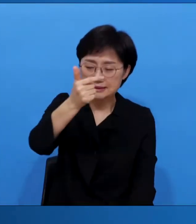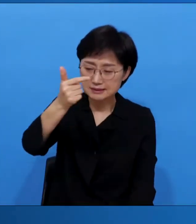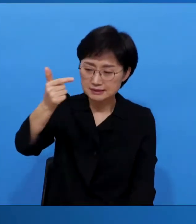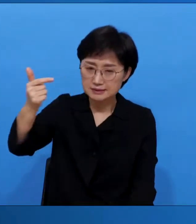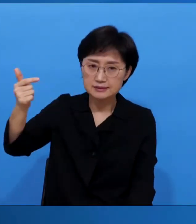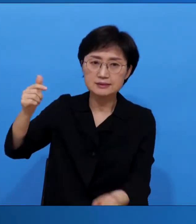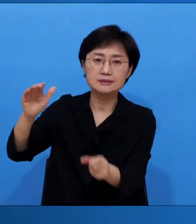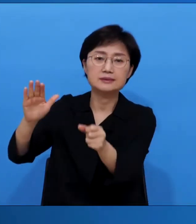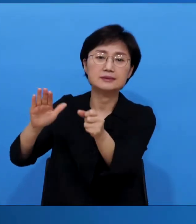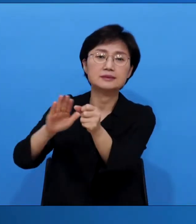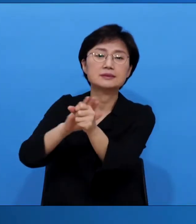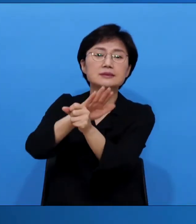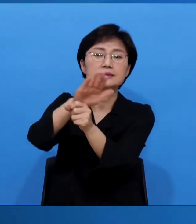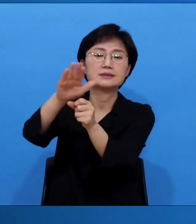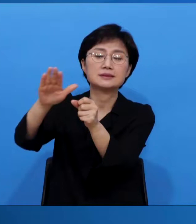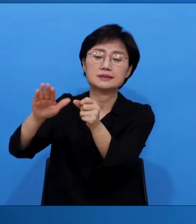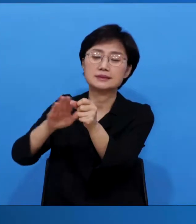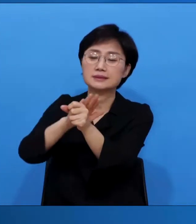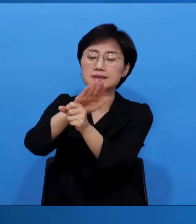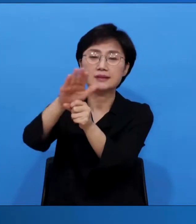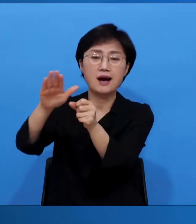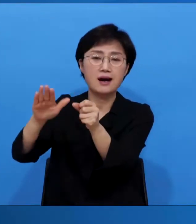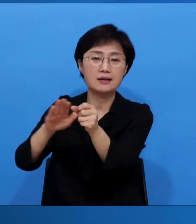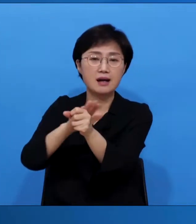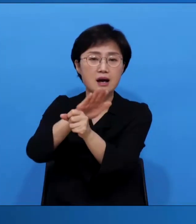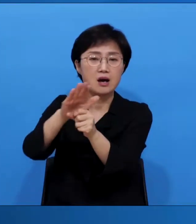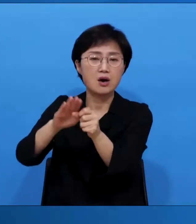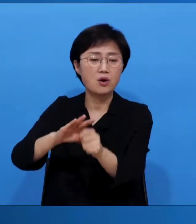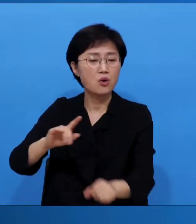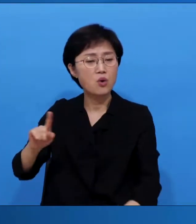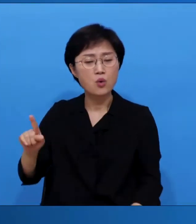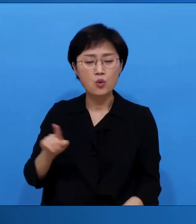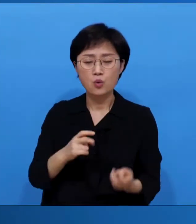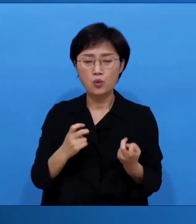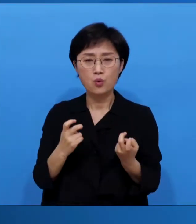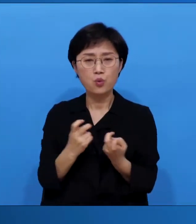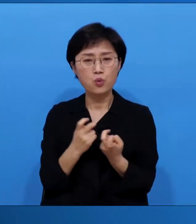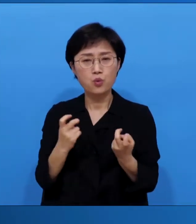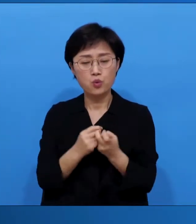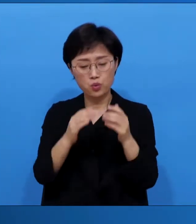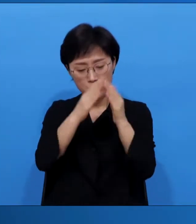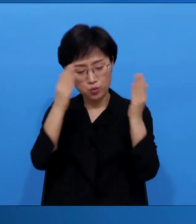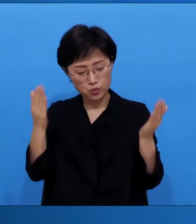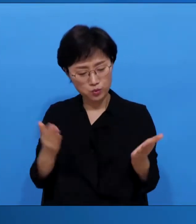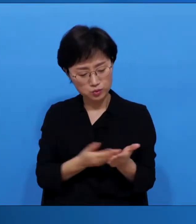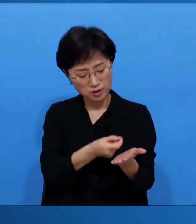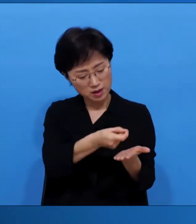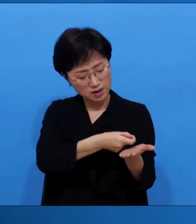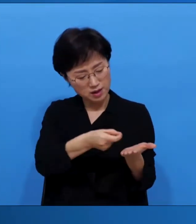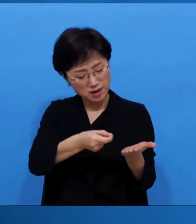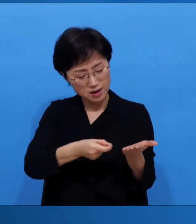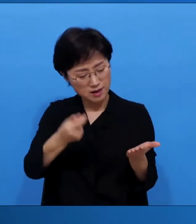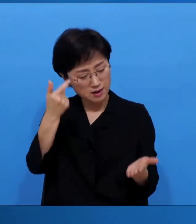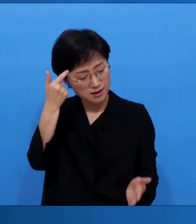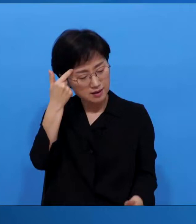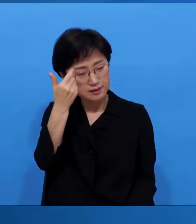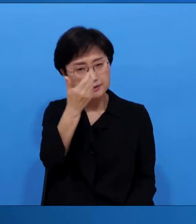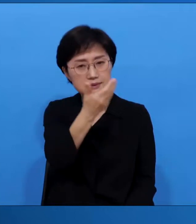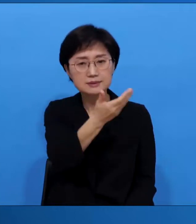하나님의 크신 사랑 그 어찌